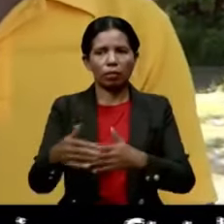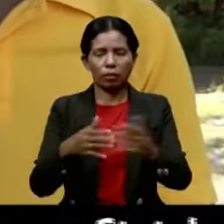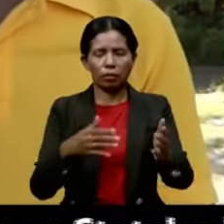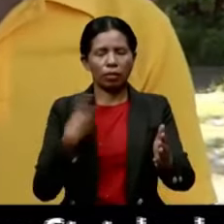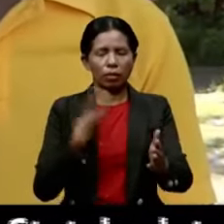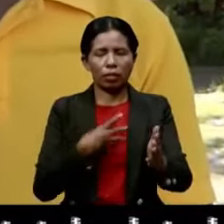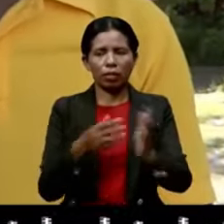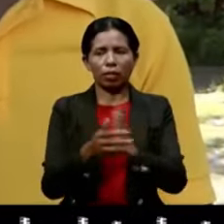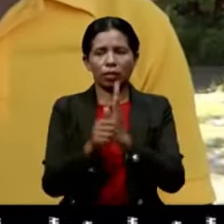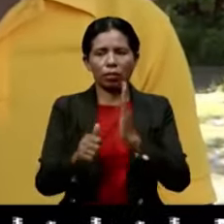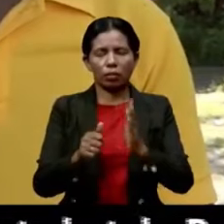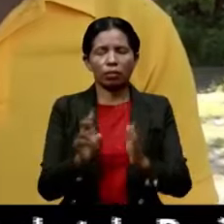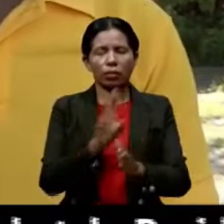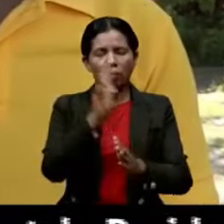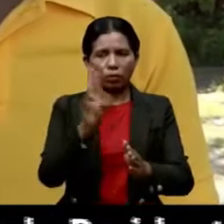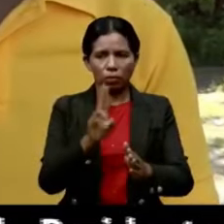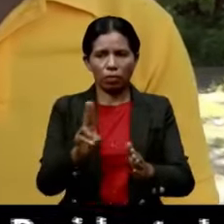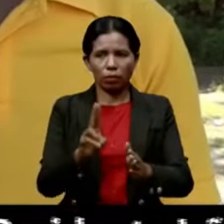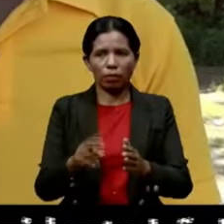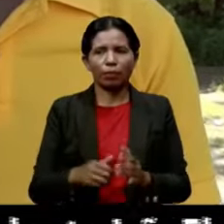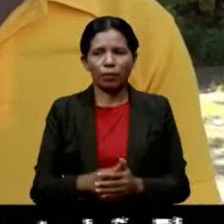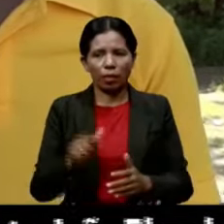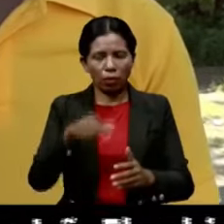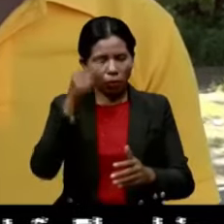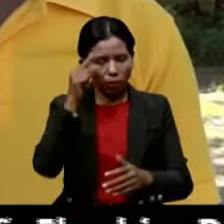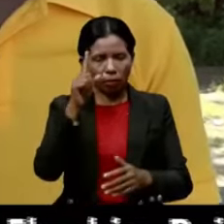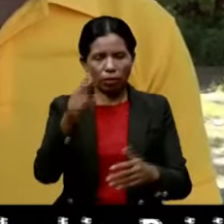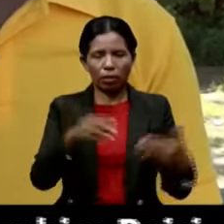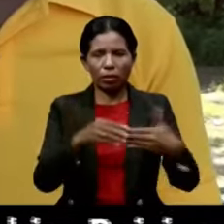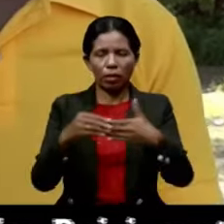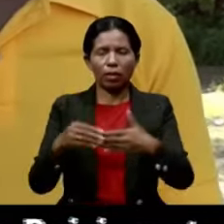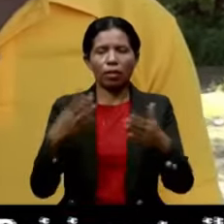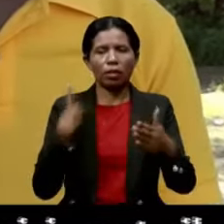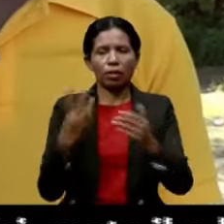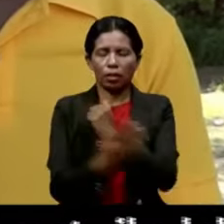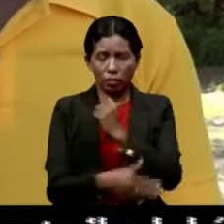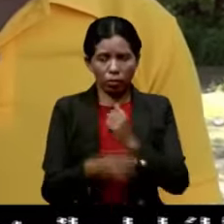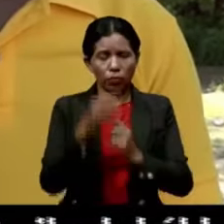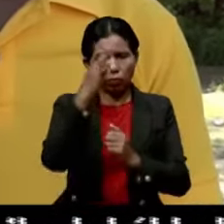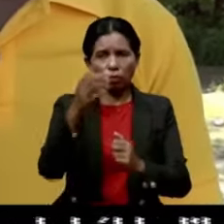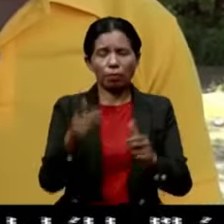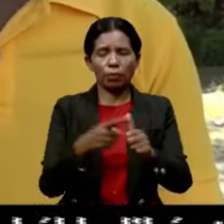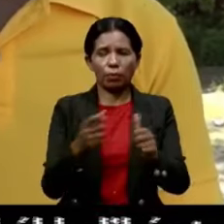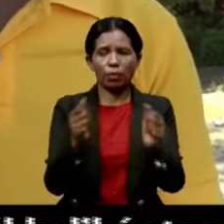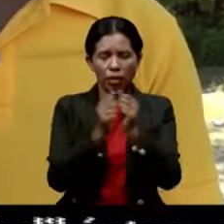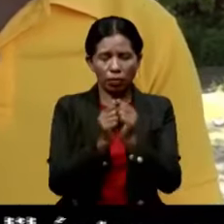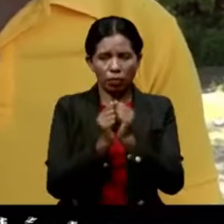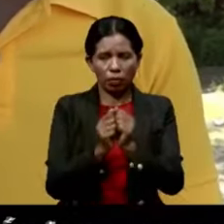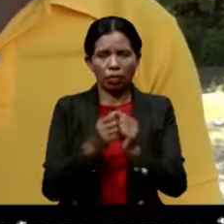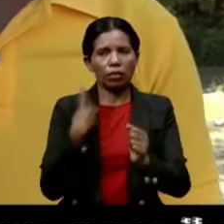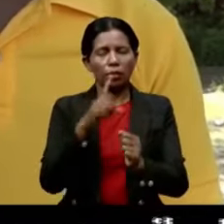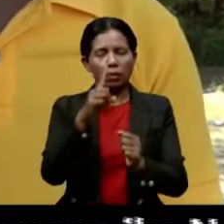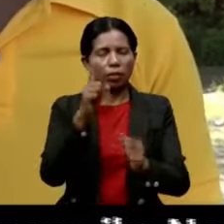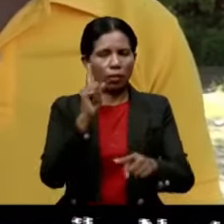no, depende ba zestaun kada governanti da lidera ita nira indenemos. Bawain primeiro matengah motuk. Porque ita mesak